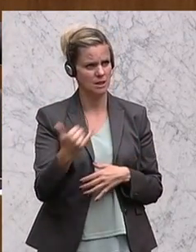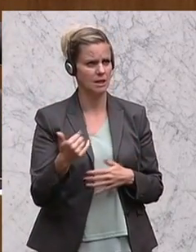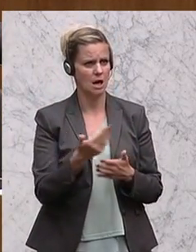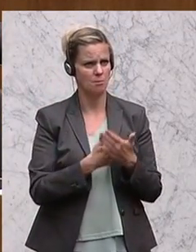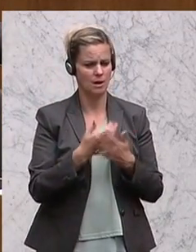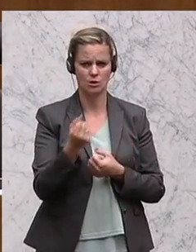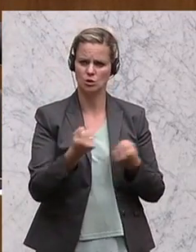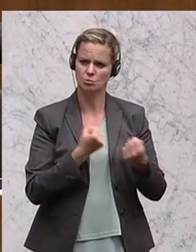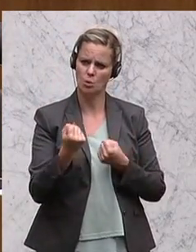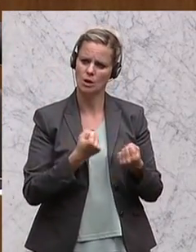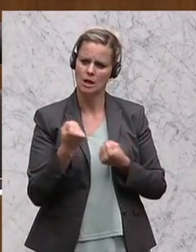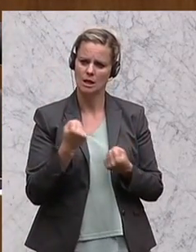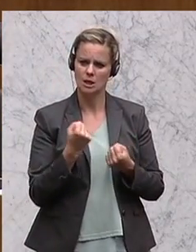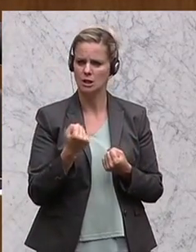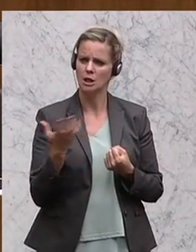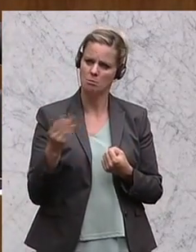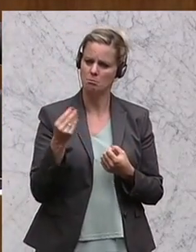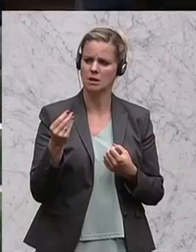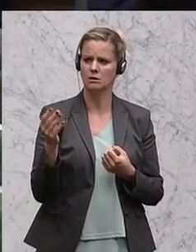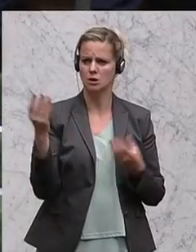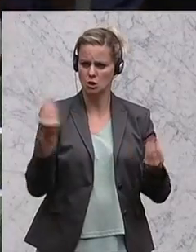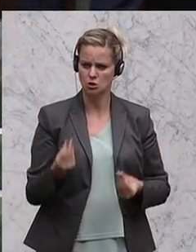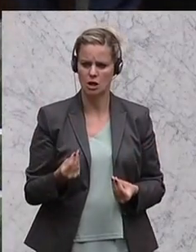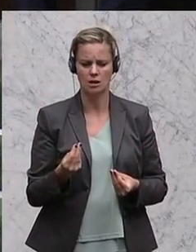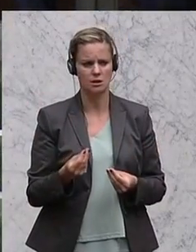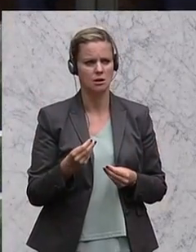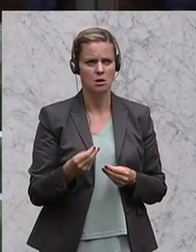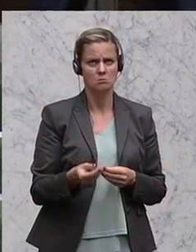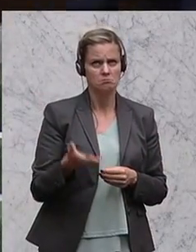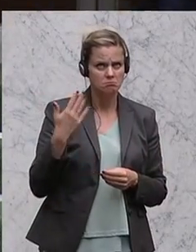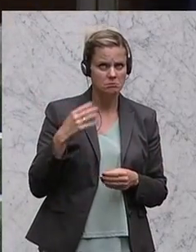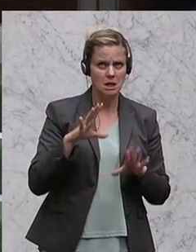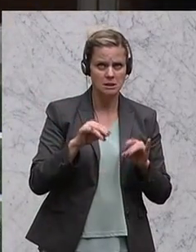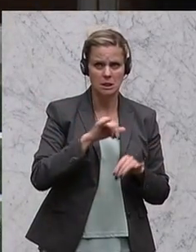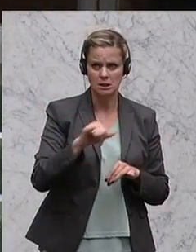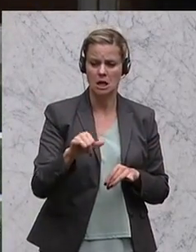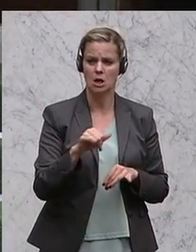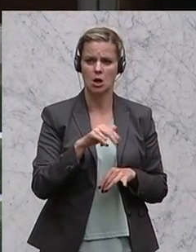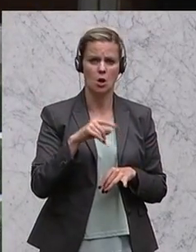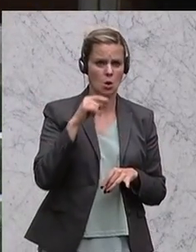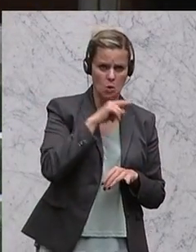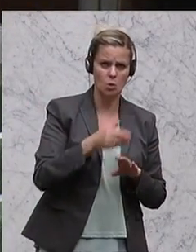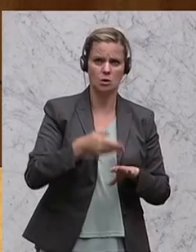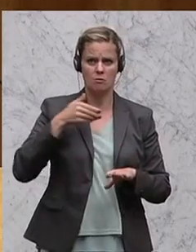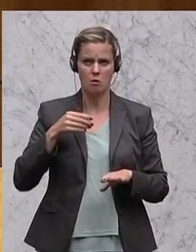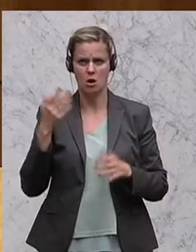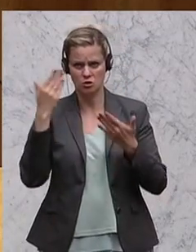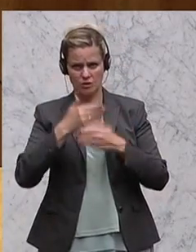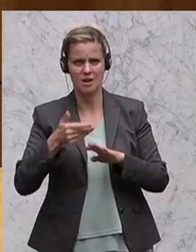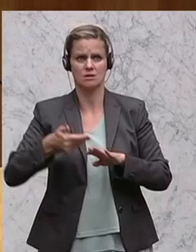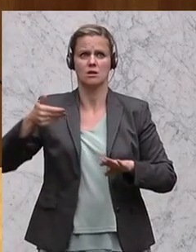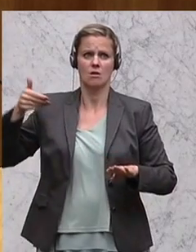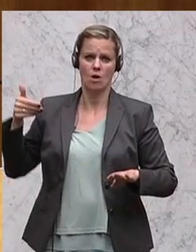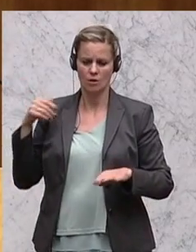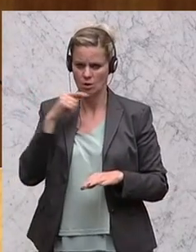gestaltet, aktiv in diesem Land, ohne Unterbrechung, die letzten 10 Jahre rote Bildungspolitik, dazwischen schwarz, davor wieder rot, da frage ich mich, warum